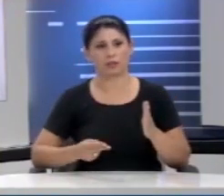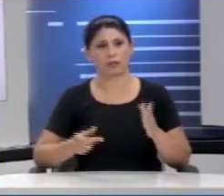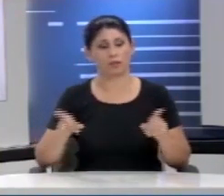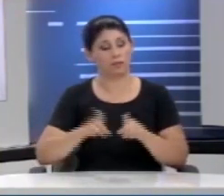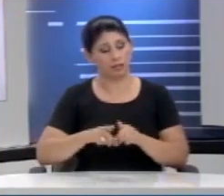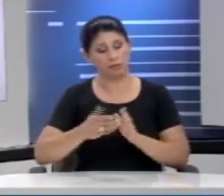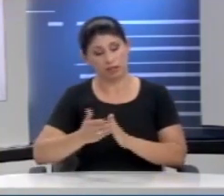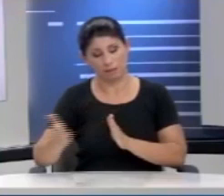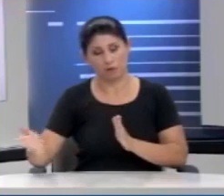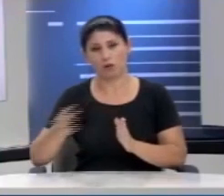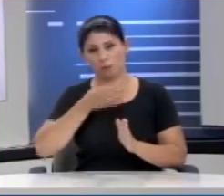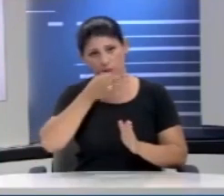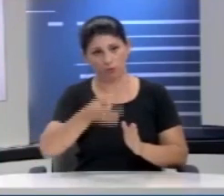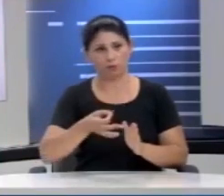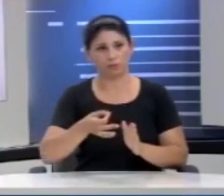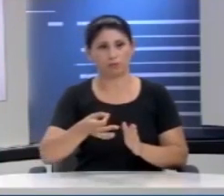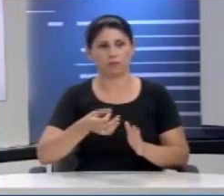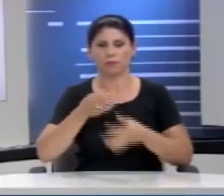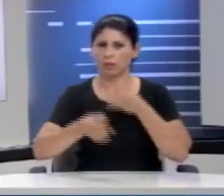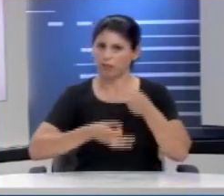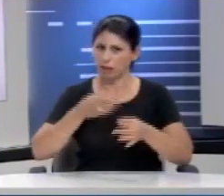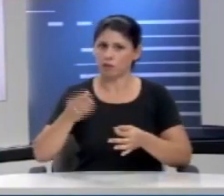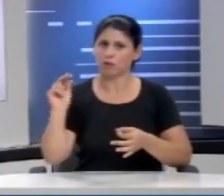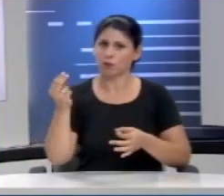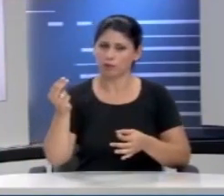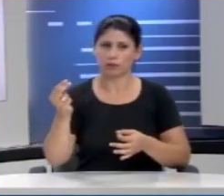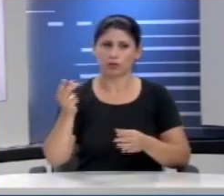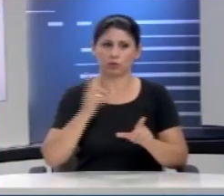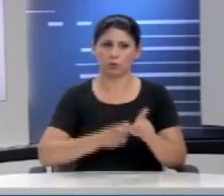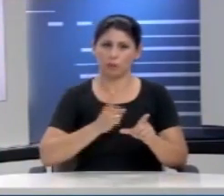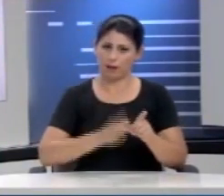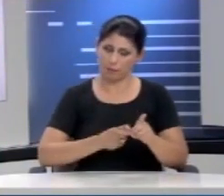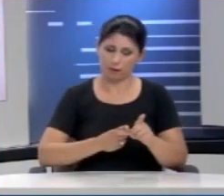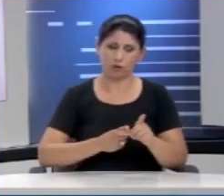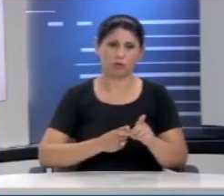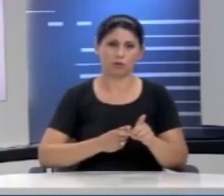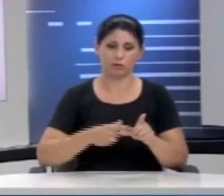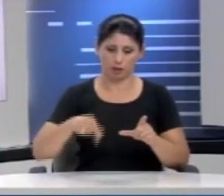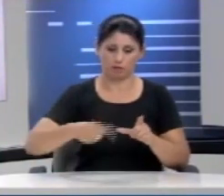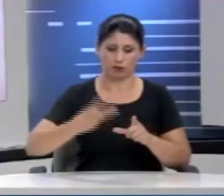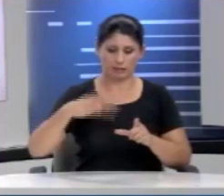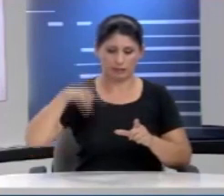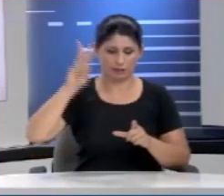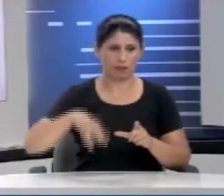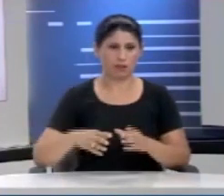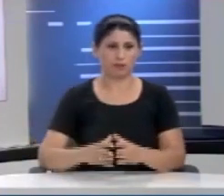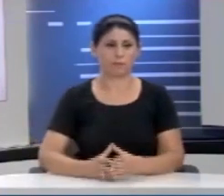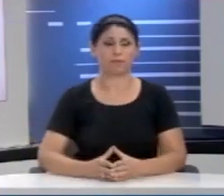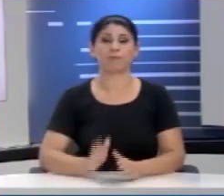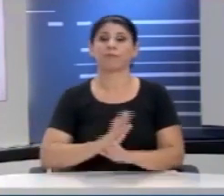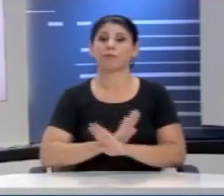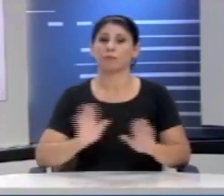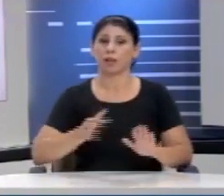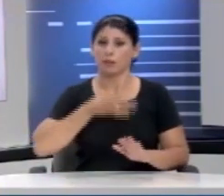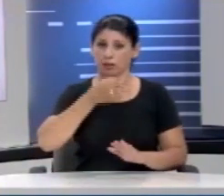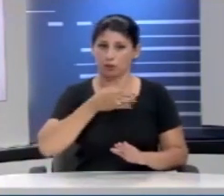μαζί με τα υπόλοιπα που αναφέρθηκαν, και θα αναφερθούν βέβαια οι βουλευτές του ΚΚΕ αυτό το τριήμερο. Τέλος, θα